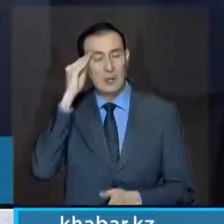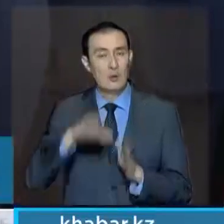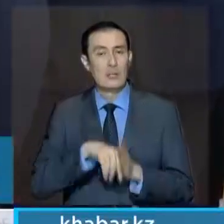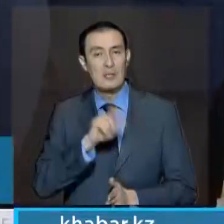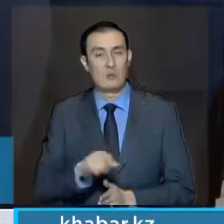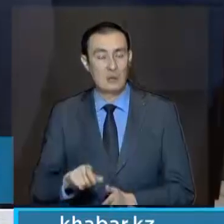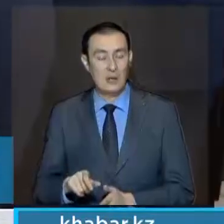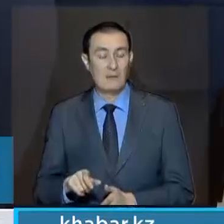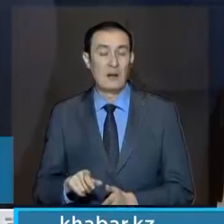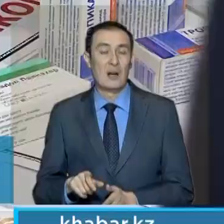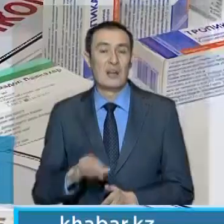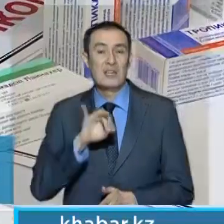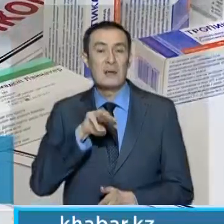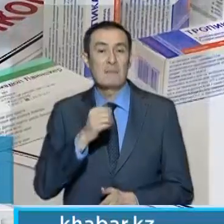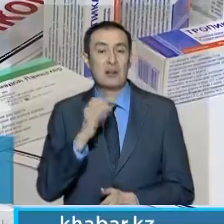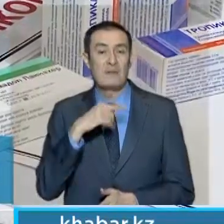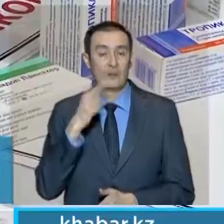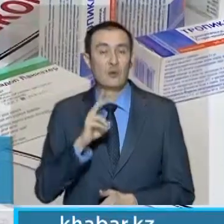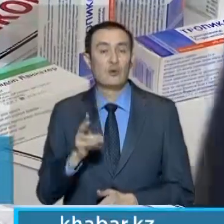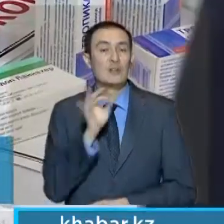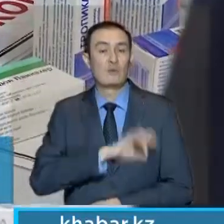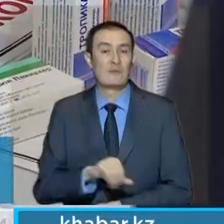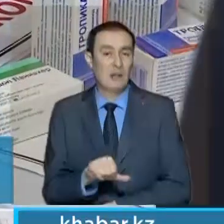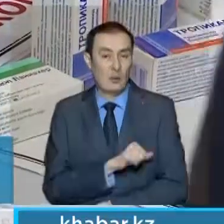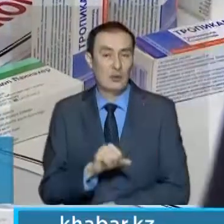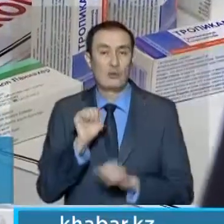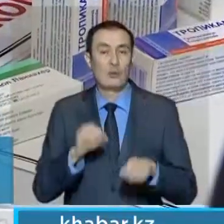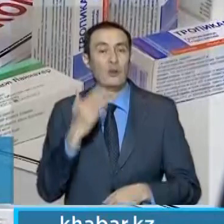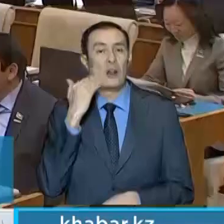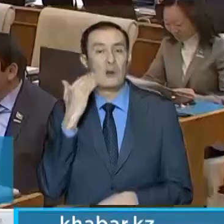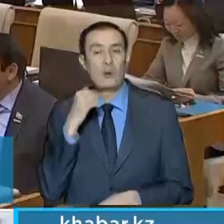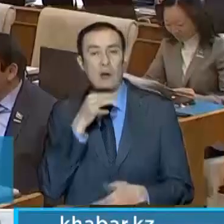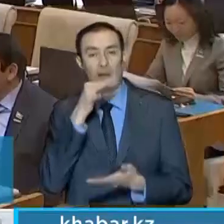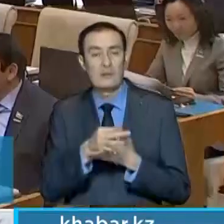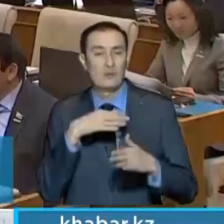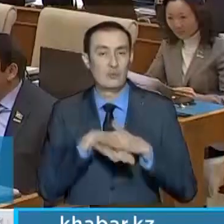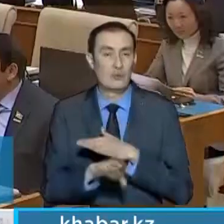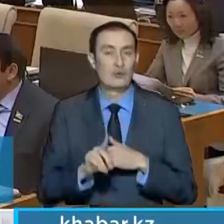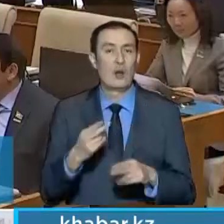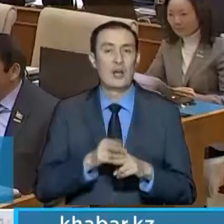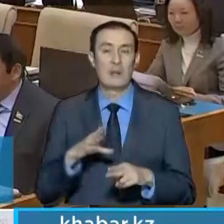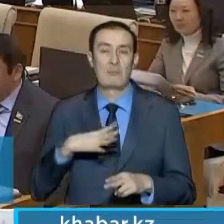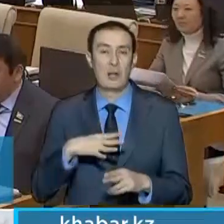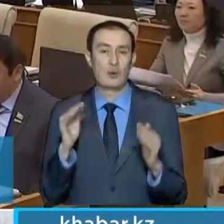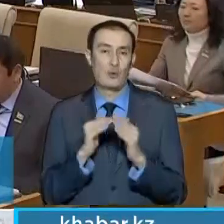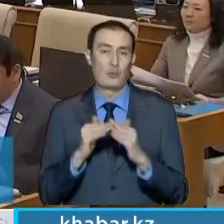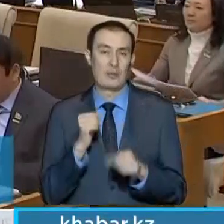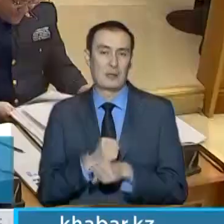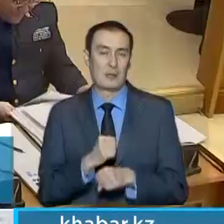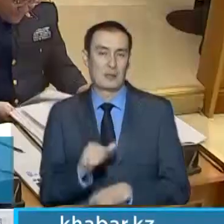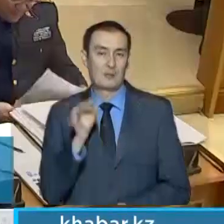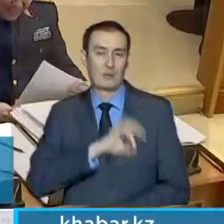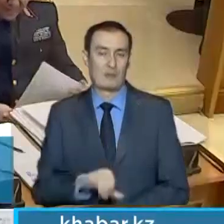депутата Снежаны Имашевой, граждане, употребляющие наркотики, легко уходят от ответственности, так как делали это не в общественных местах.